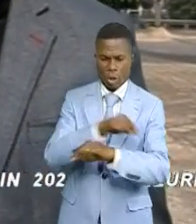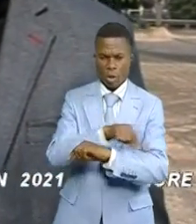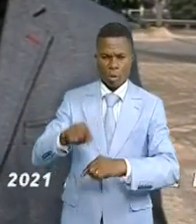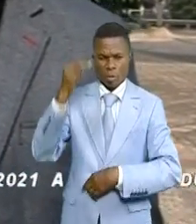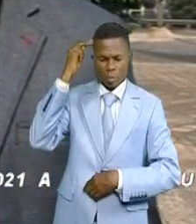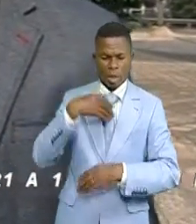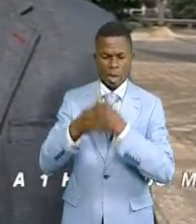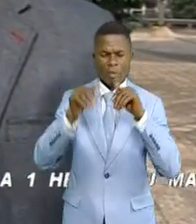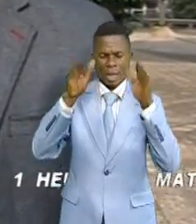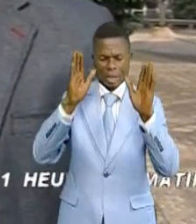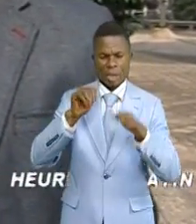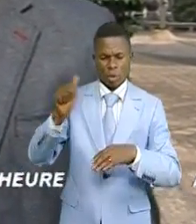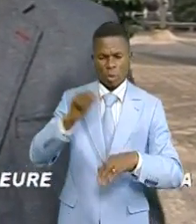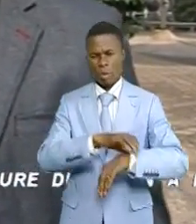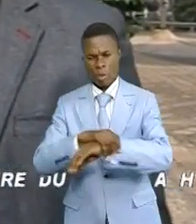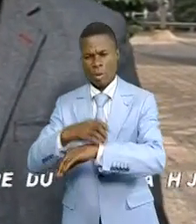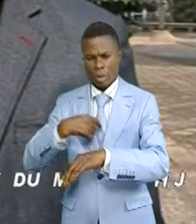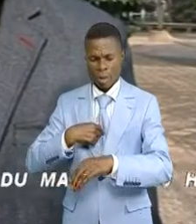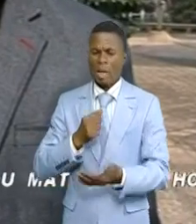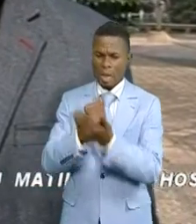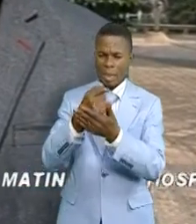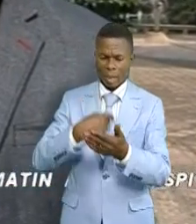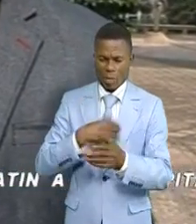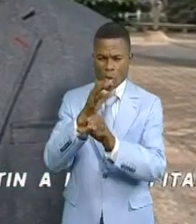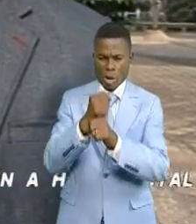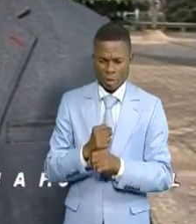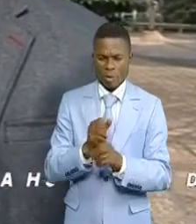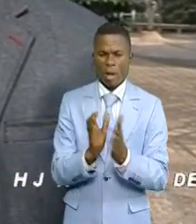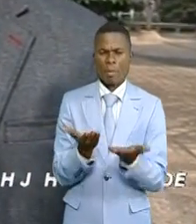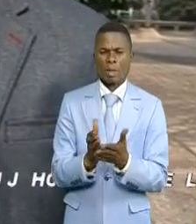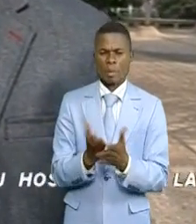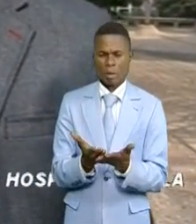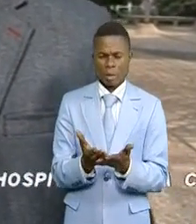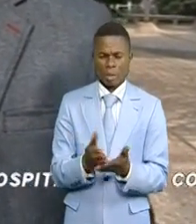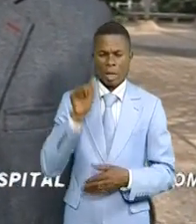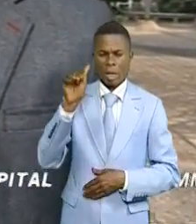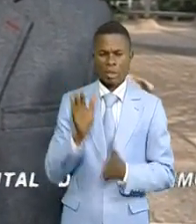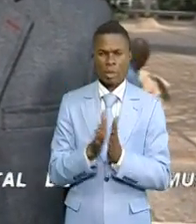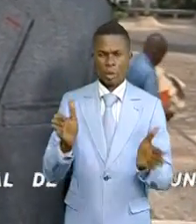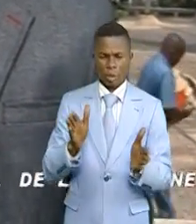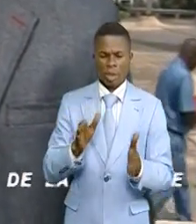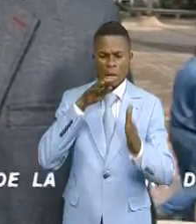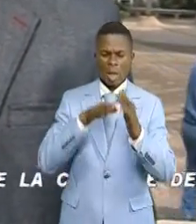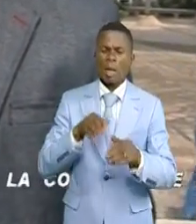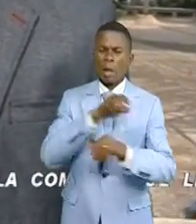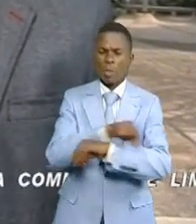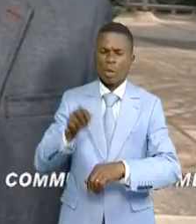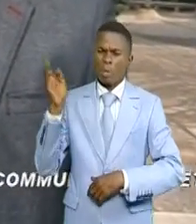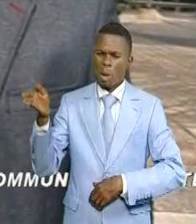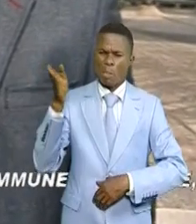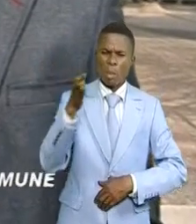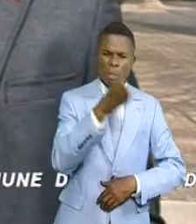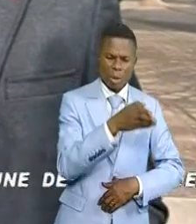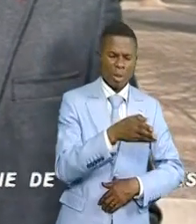des Affaires étrangères pour qu'il m'aide à avoir ce passeport-là, le DG. Il est entré dans tous les bureaux. Il a